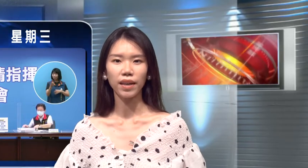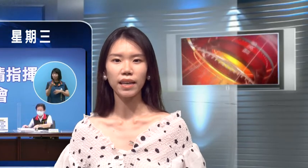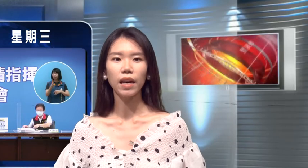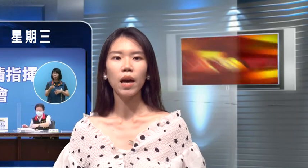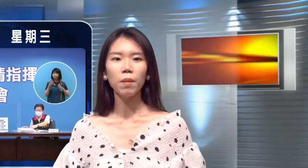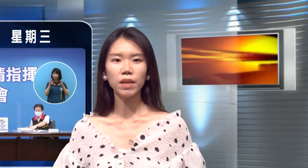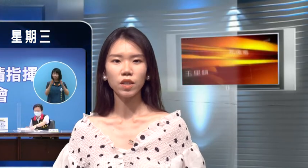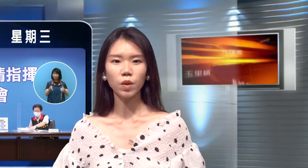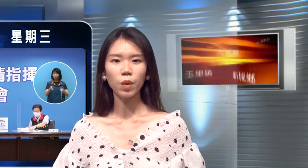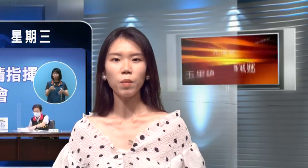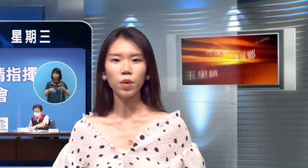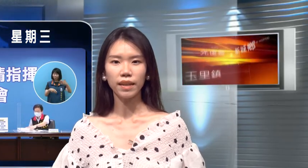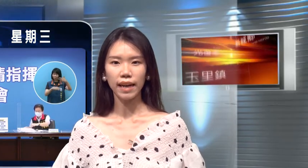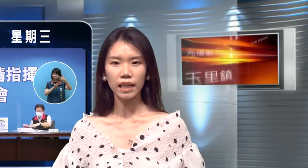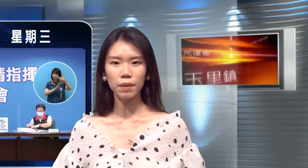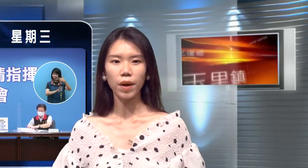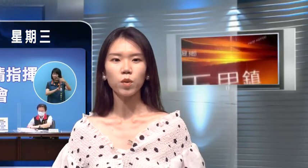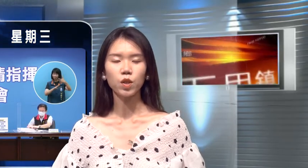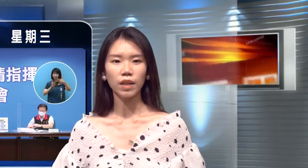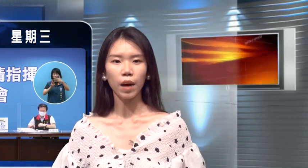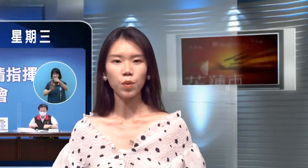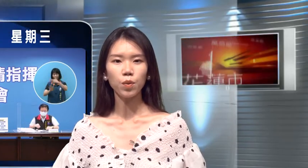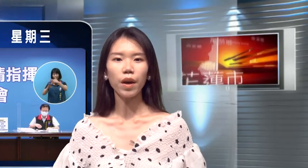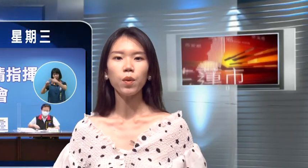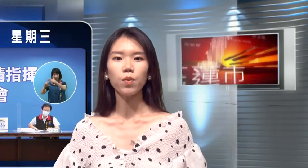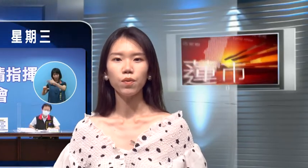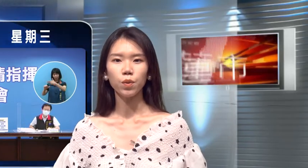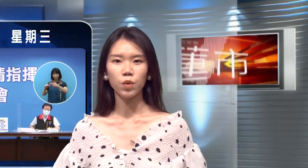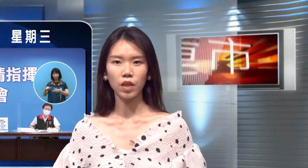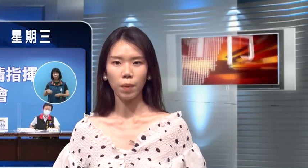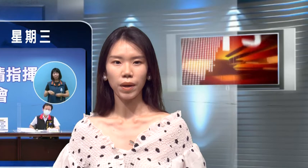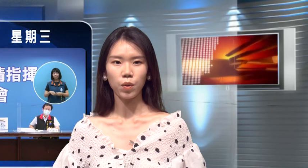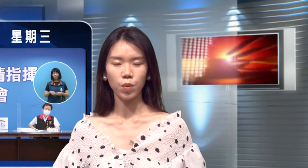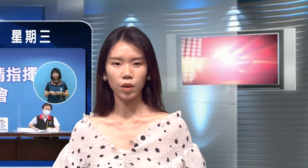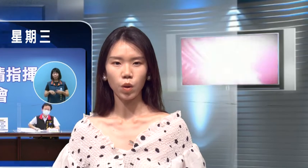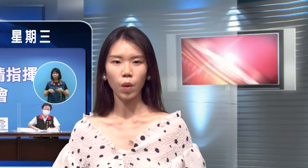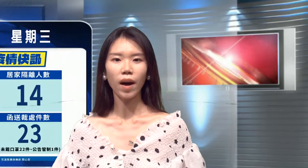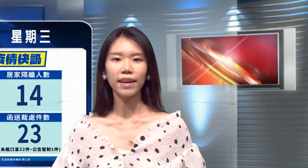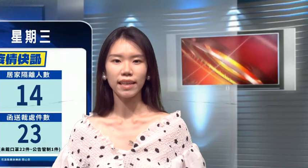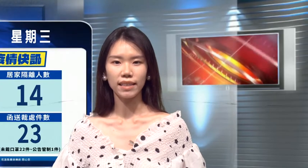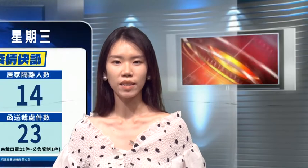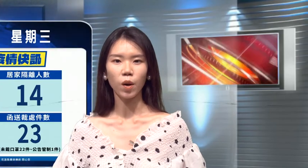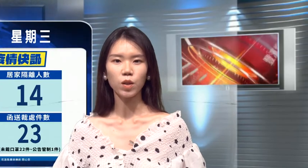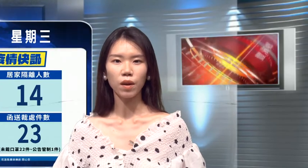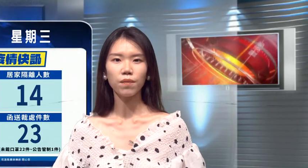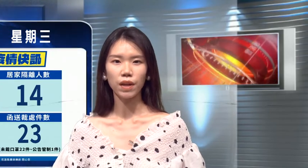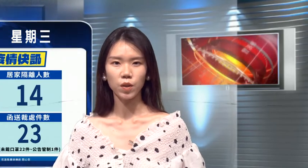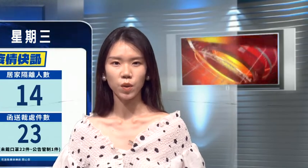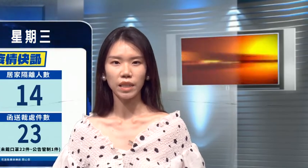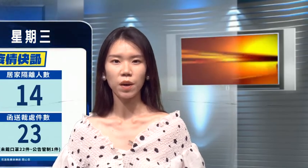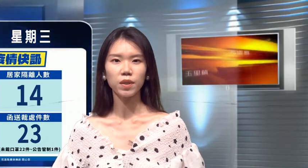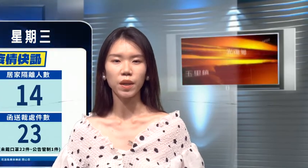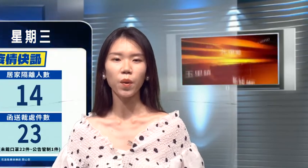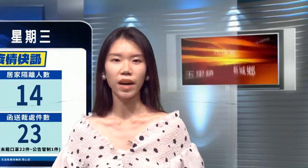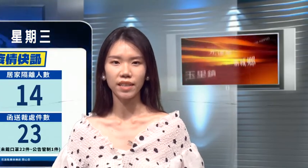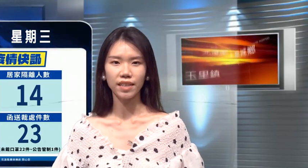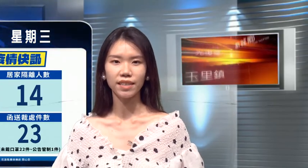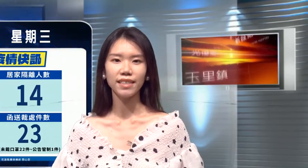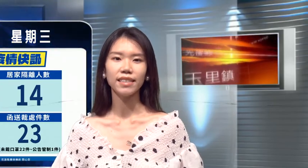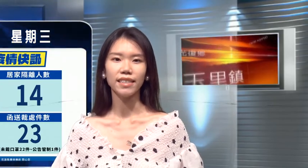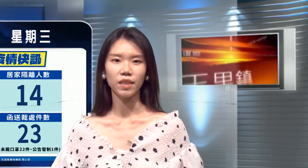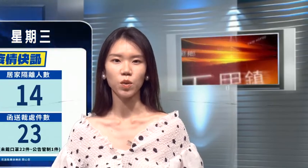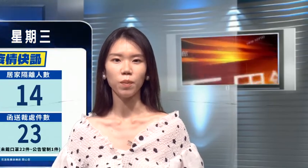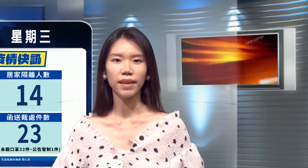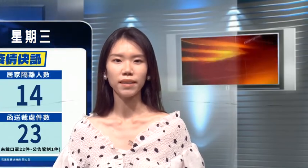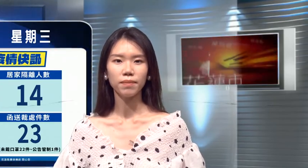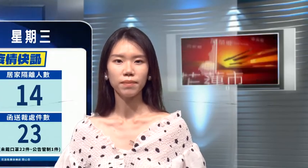防疫会议，并针对莫德纳疫苗施打预约、孕妇与长辈预约状况以及超商贩售家用型快筛试